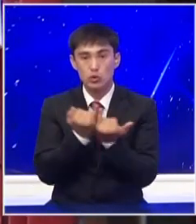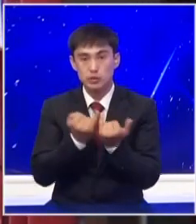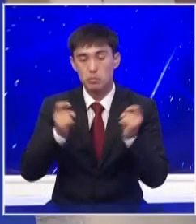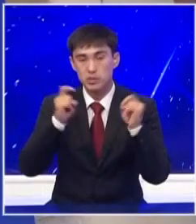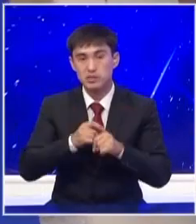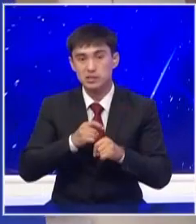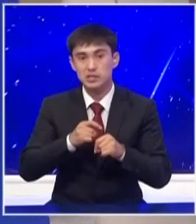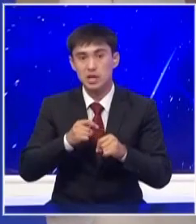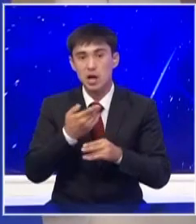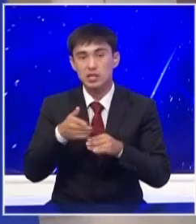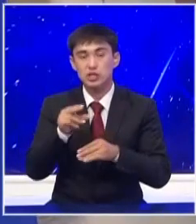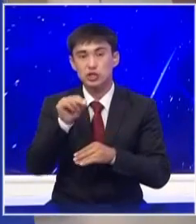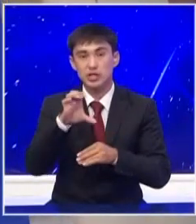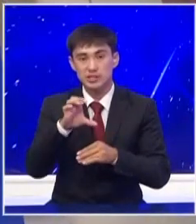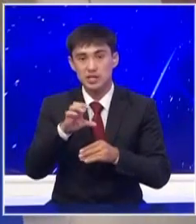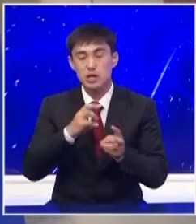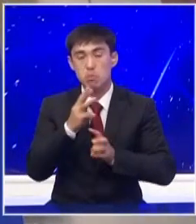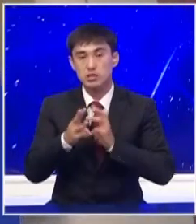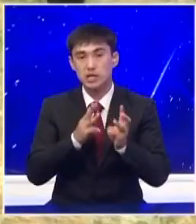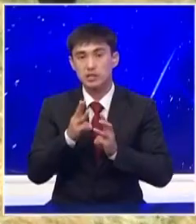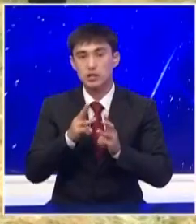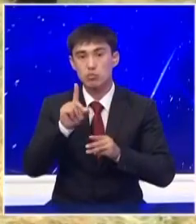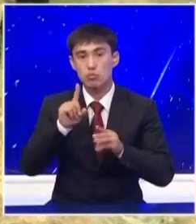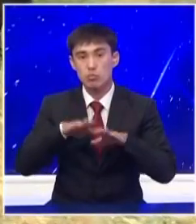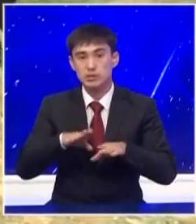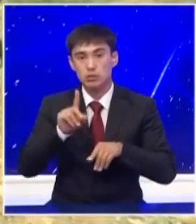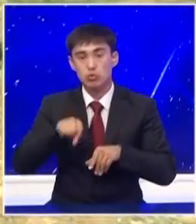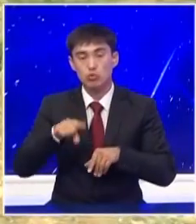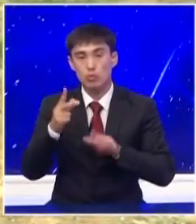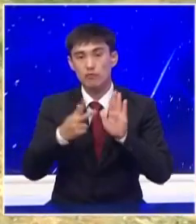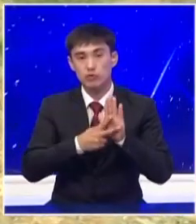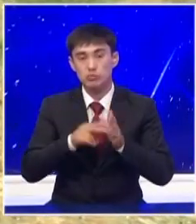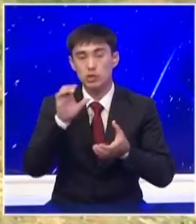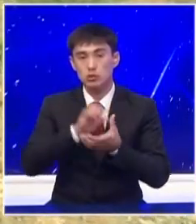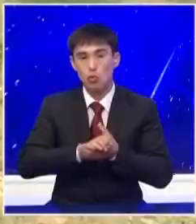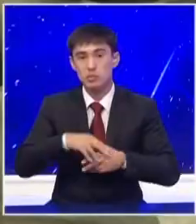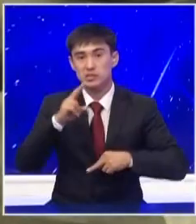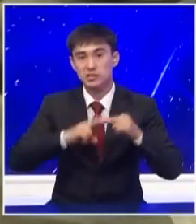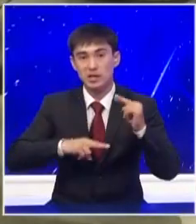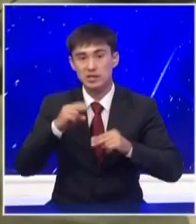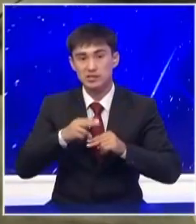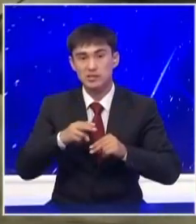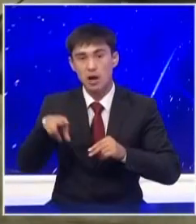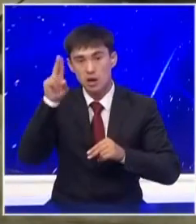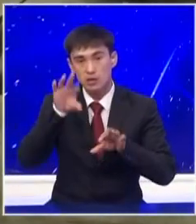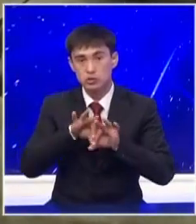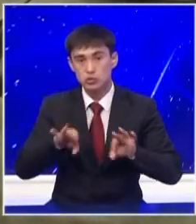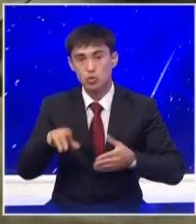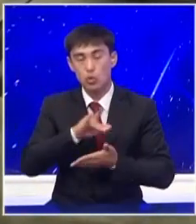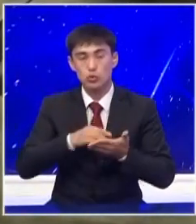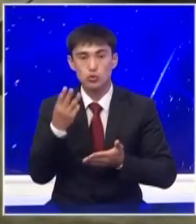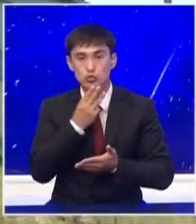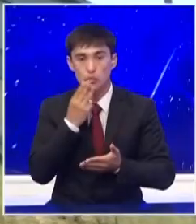районный отдел по чрезвычайным ситуациям и пожарный пункт номер 8. Ознакомились они и с ходом строительства объекта канализационной системы города